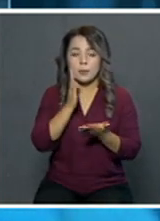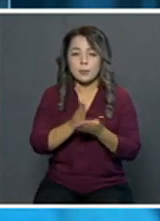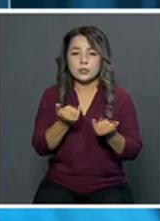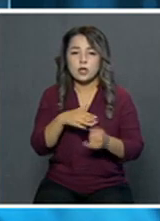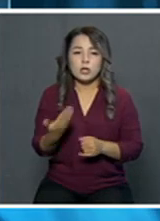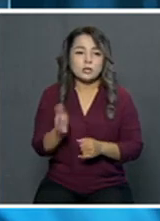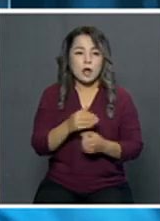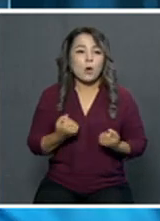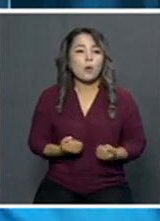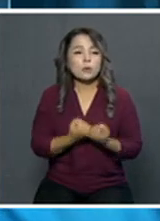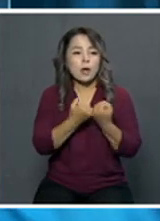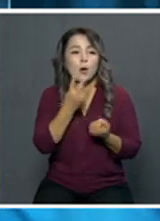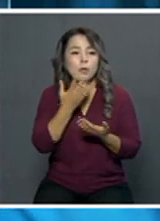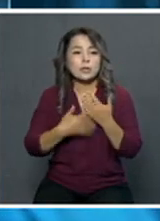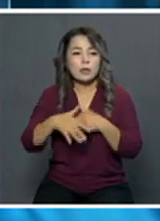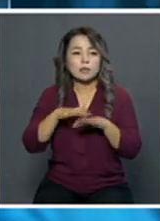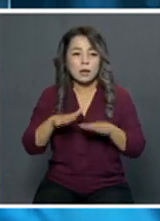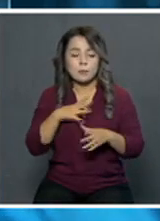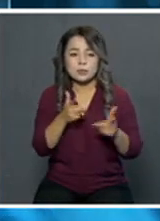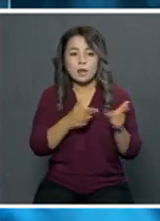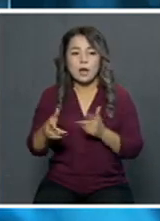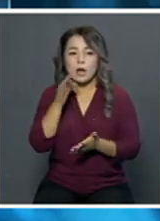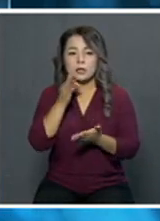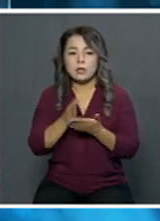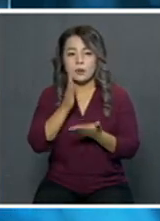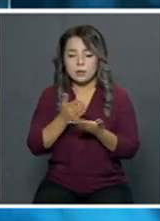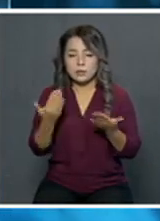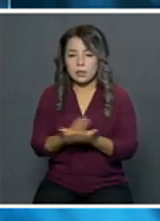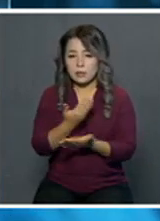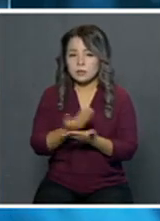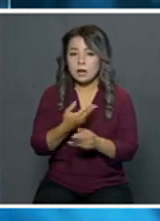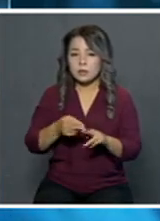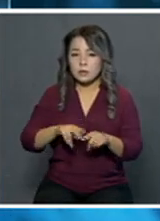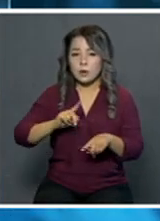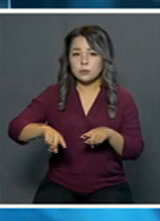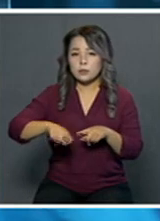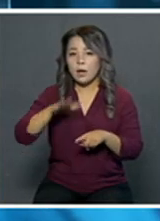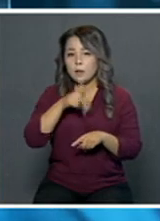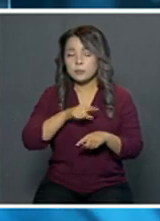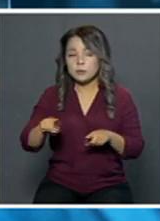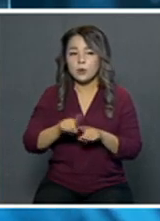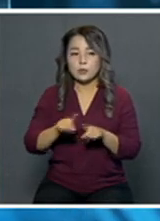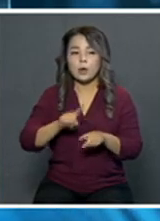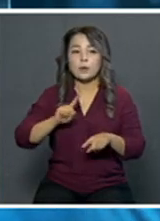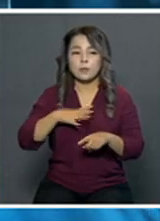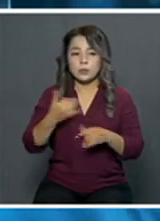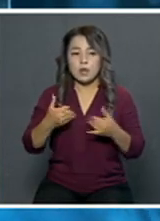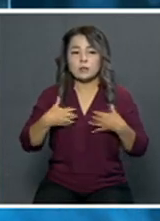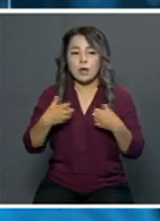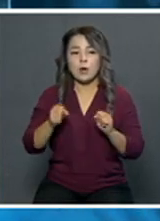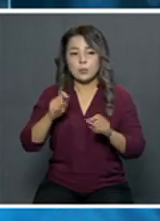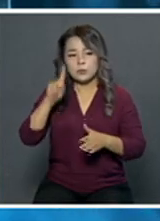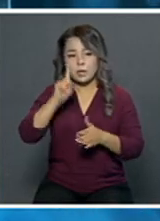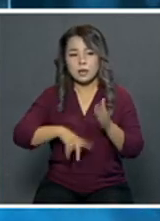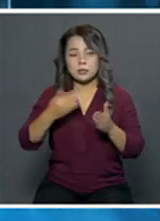жан-жақты қолдау көрсетуге, жаныңызда болуға дайын екенімді жеткізгім келеді. Жақын арада бұл вирусты жеңіп, сауығып кететініңізге сенімдімін. Алла